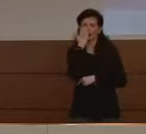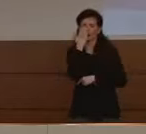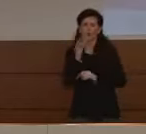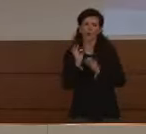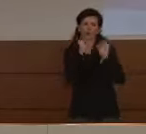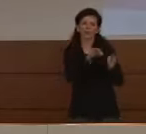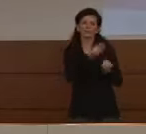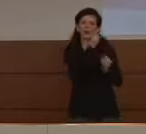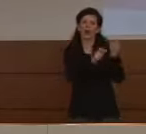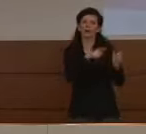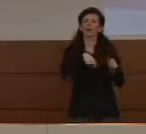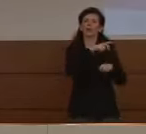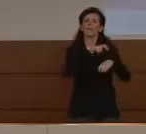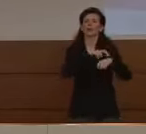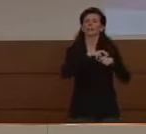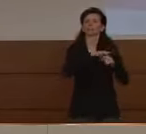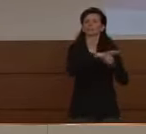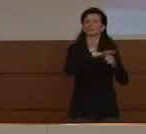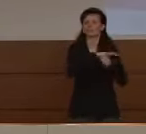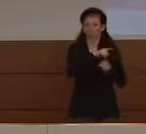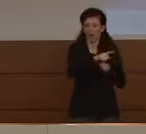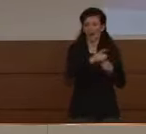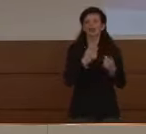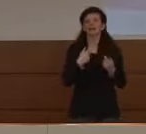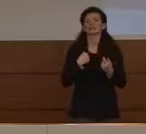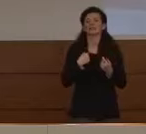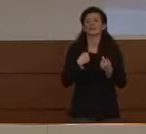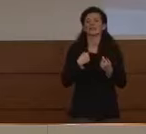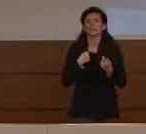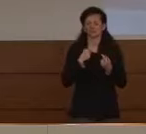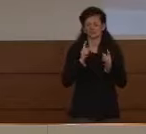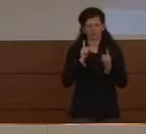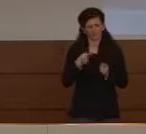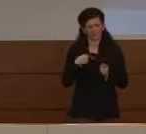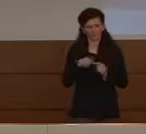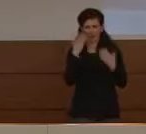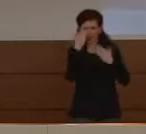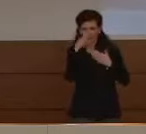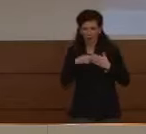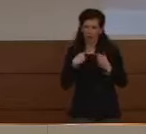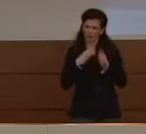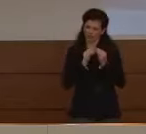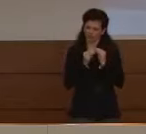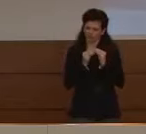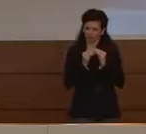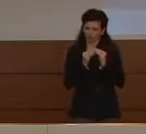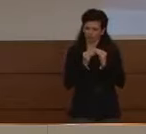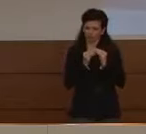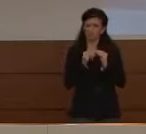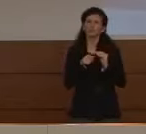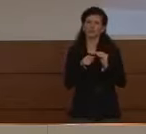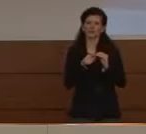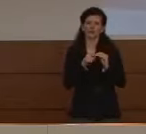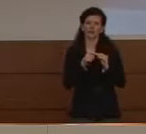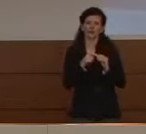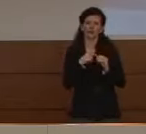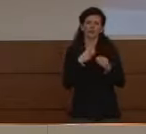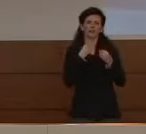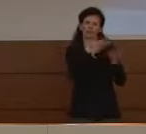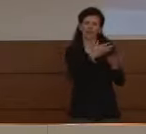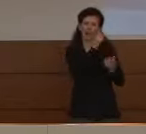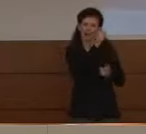base rimedieremo prontamente a rifornire medici di base insieme con il commissario